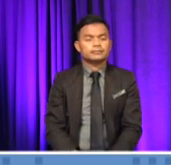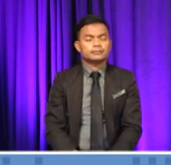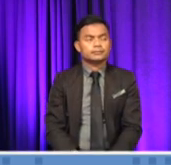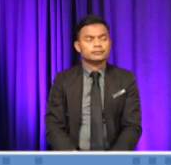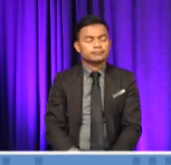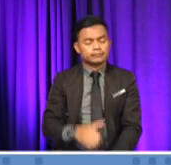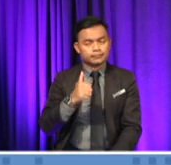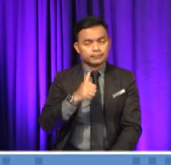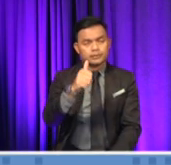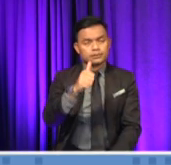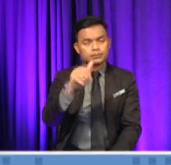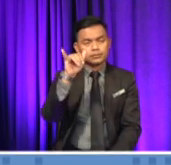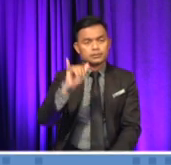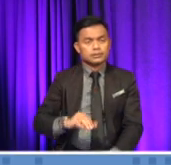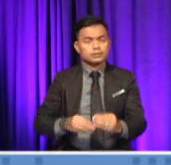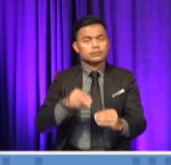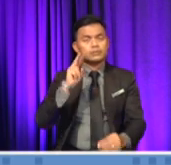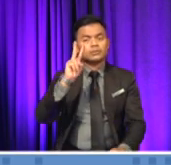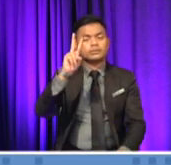yang kedua